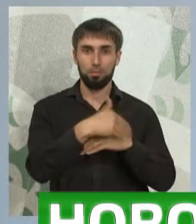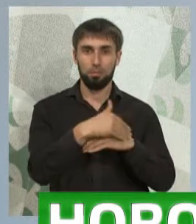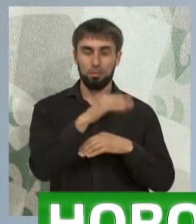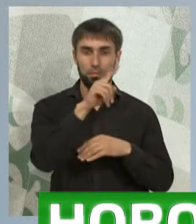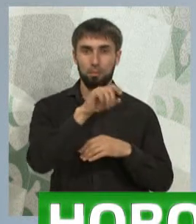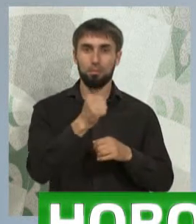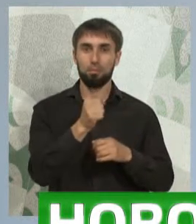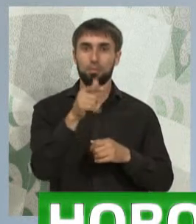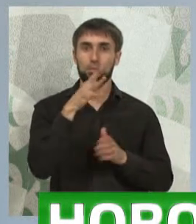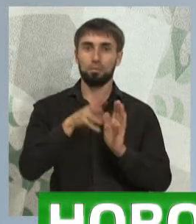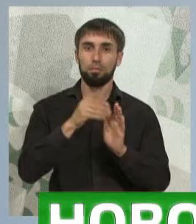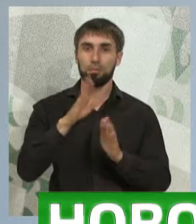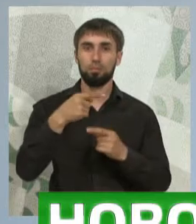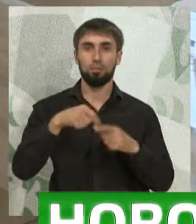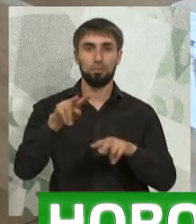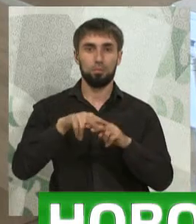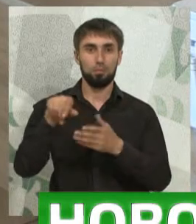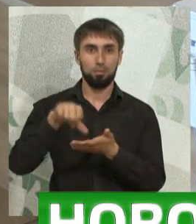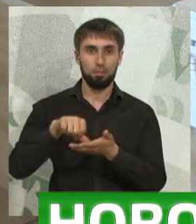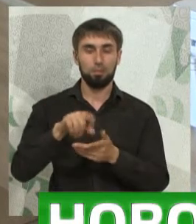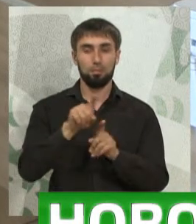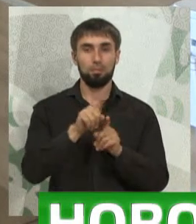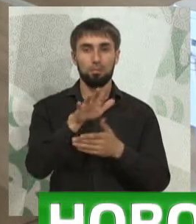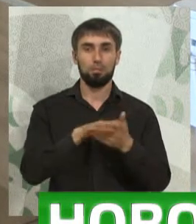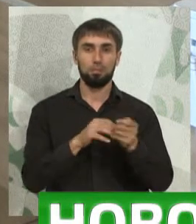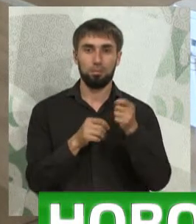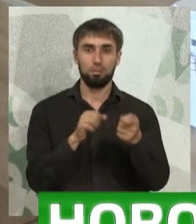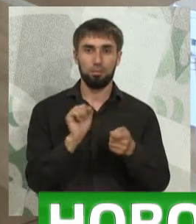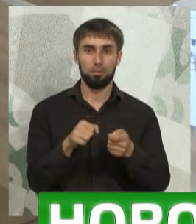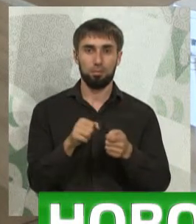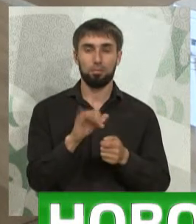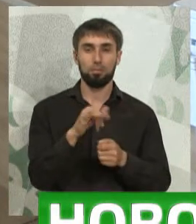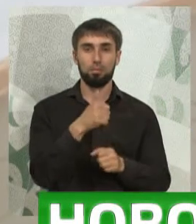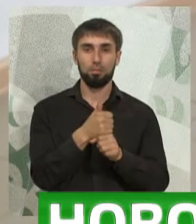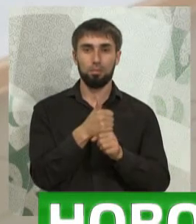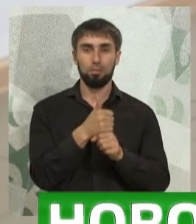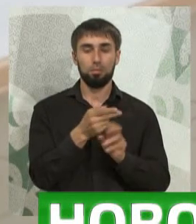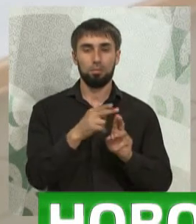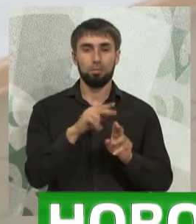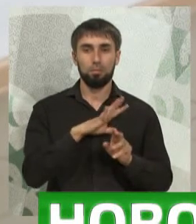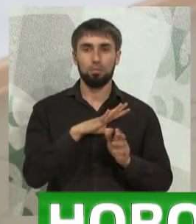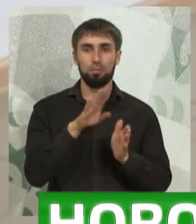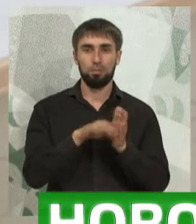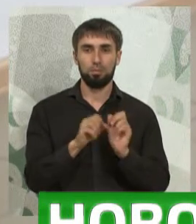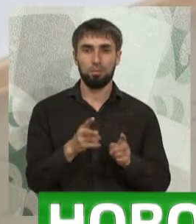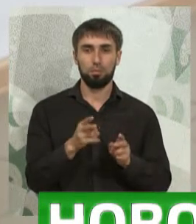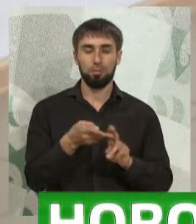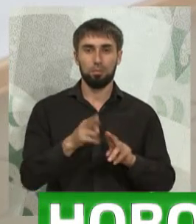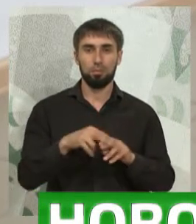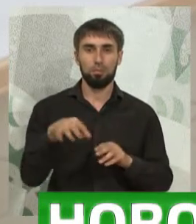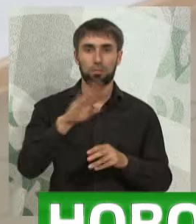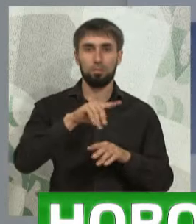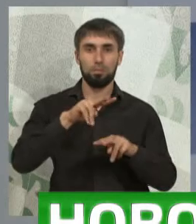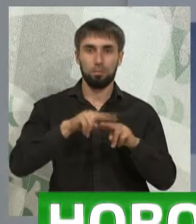а в день голосования будут находиться в другом месте. Стоит отметить, что главное в предстоящих выборах – это безопасность. Поэтому во всех